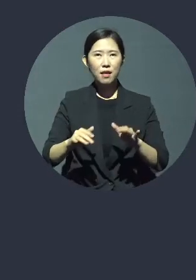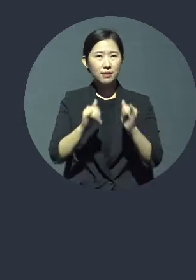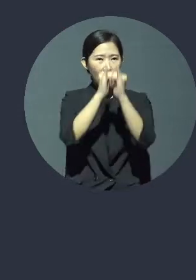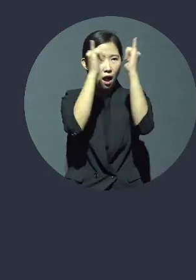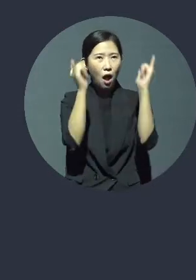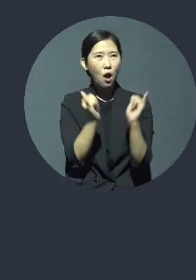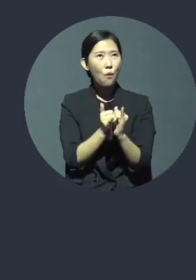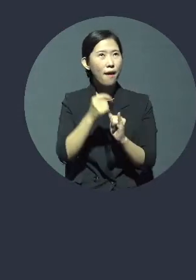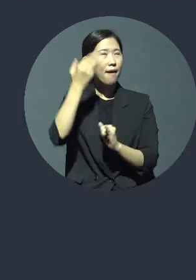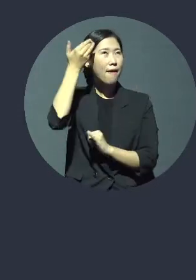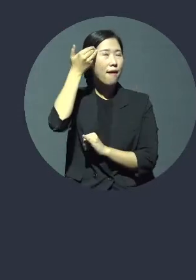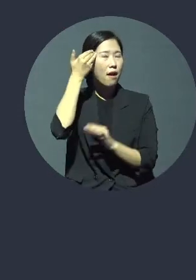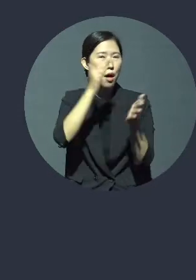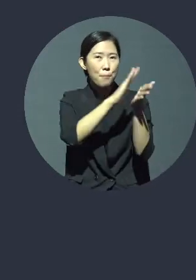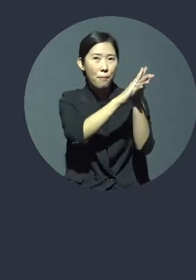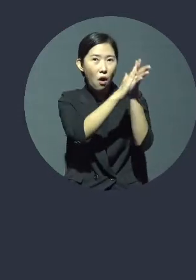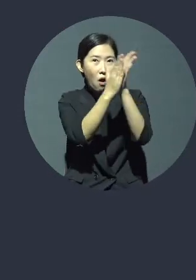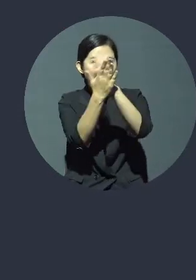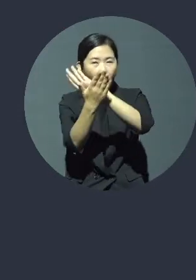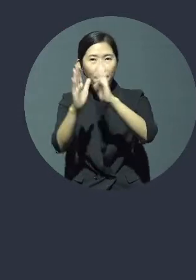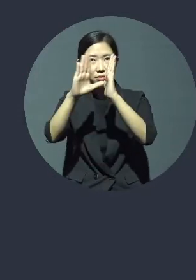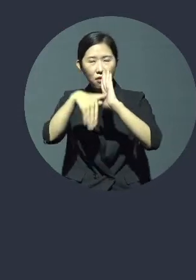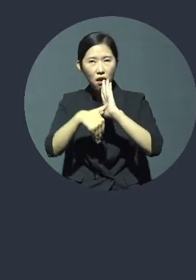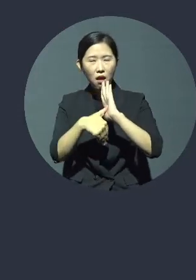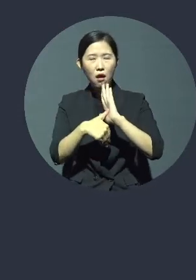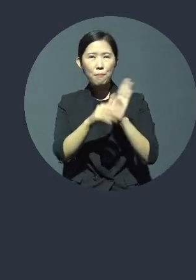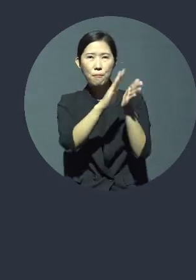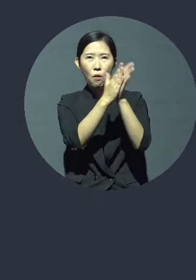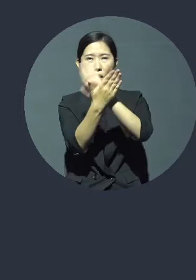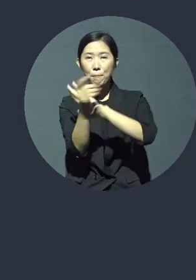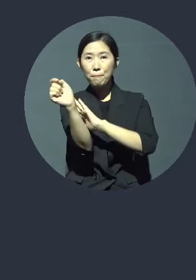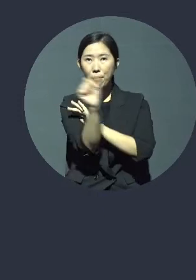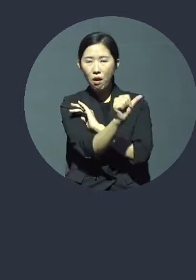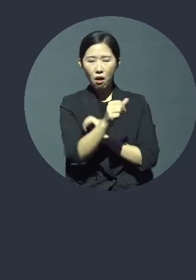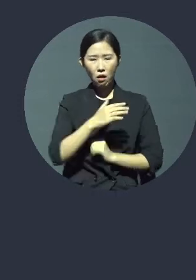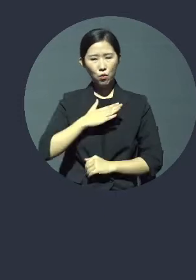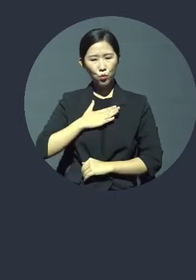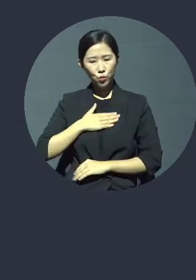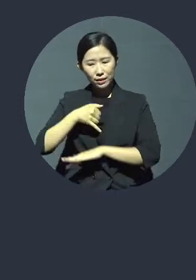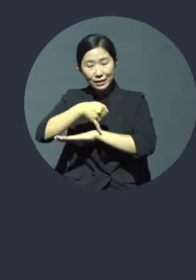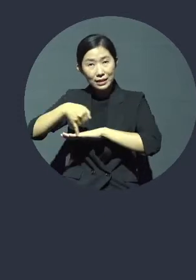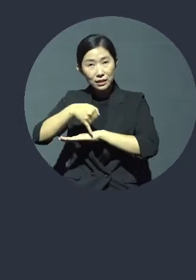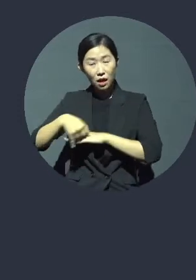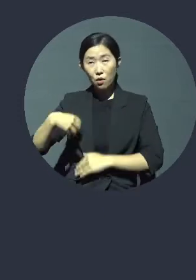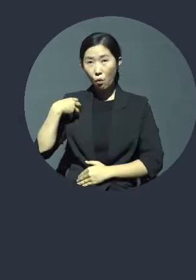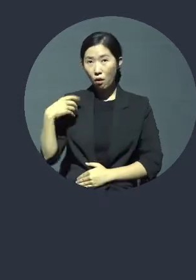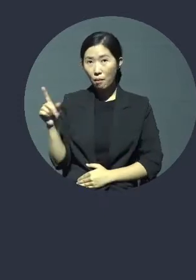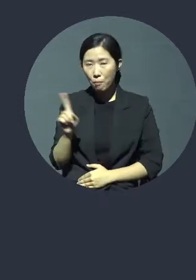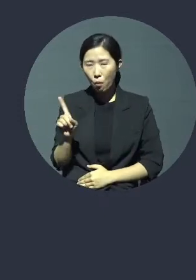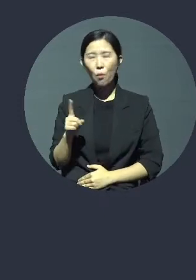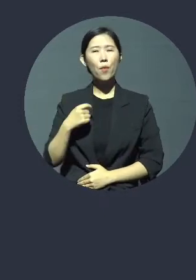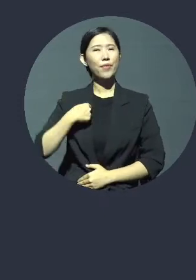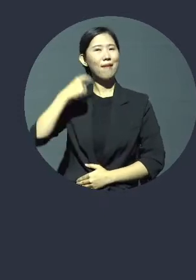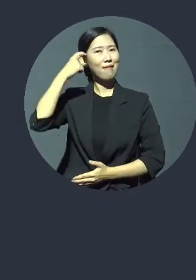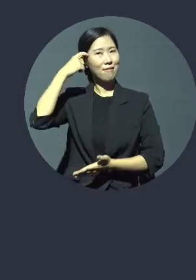디자인이 어떤 역할을 해야 하는가에 대해서 몇 가지 제 의견을 말씀드리도록 하겠습니다.